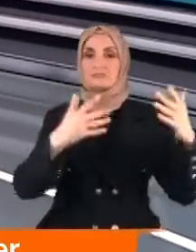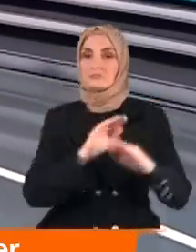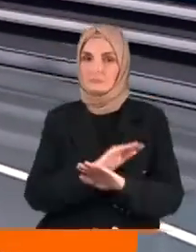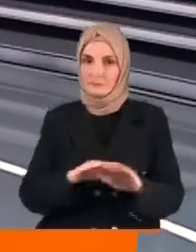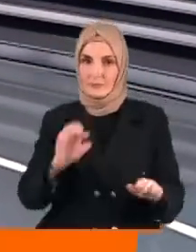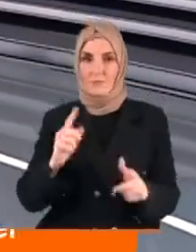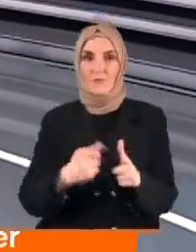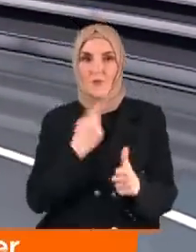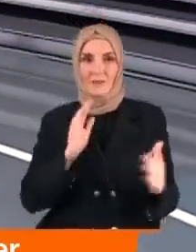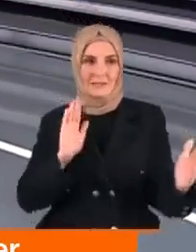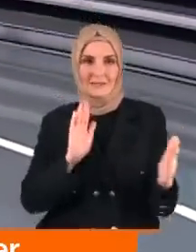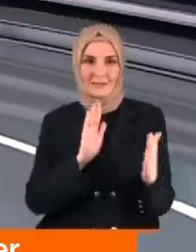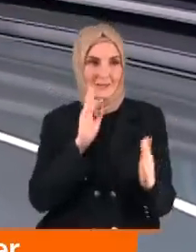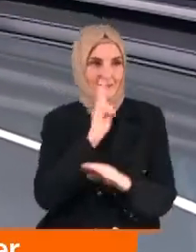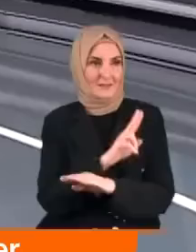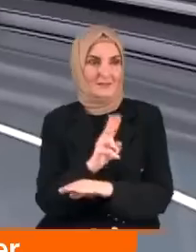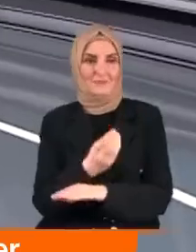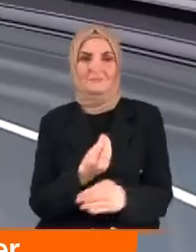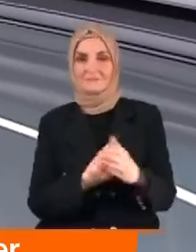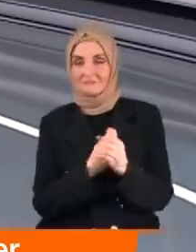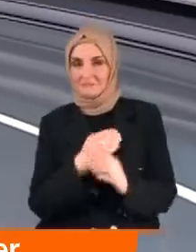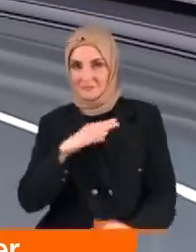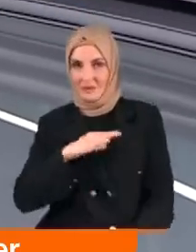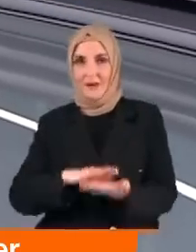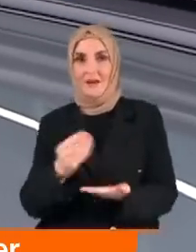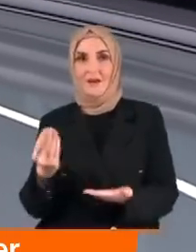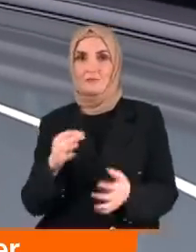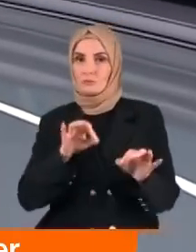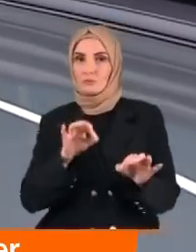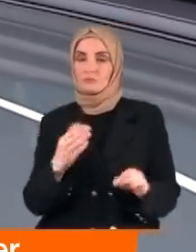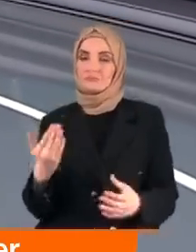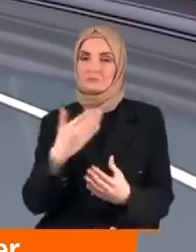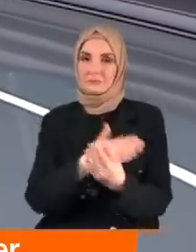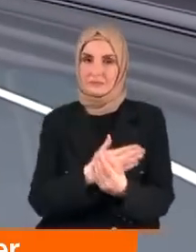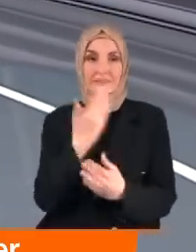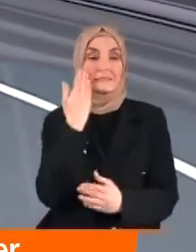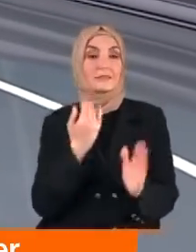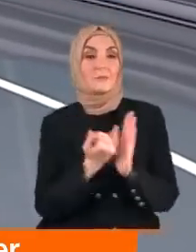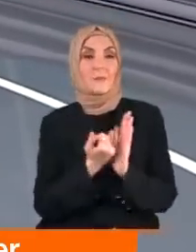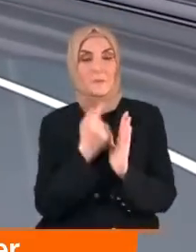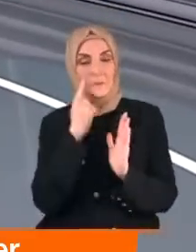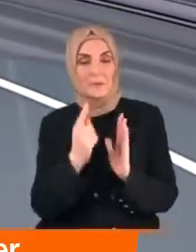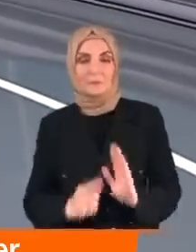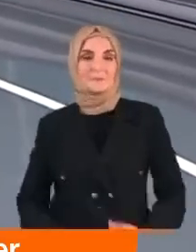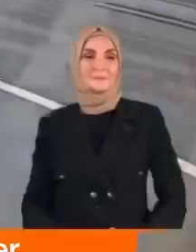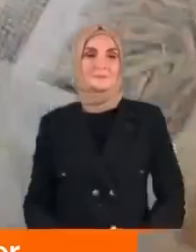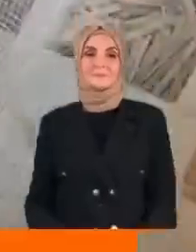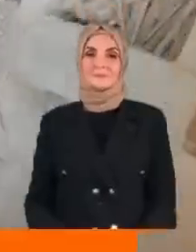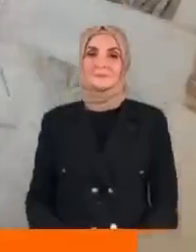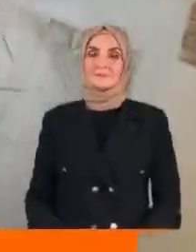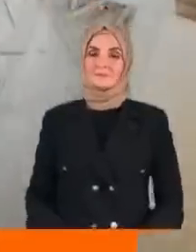donanımları saymakla bitmiyor. Arkadaşlarımız bugün oradaydı ve izlenim notları geliyor şimdi ekranlarınıza.